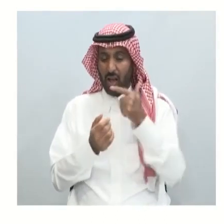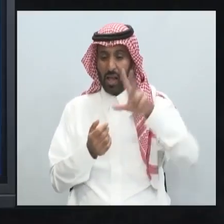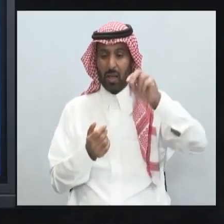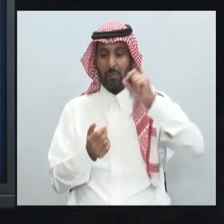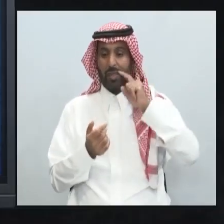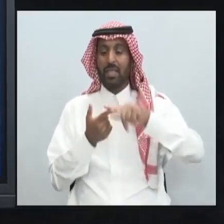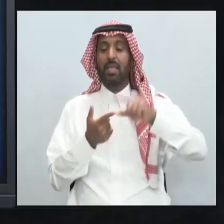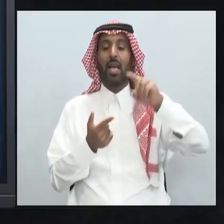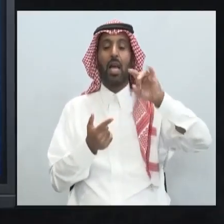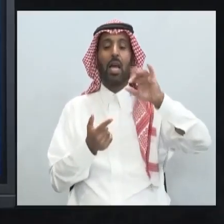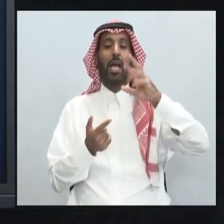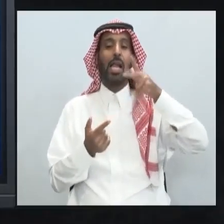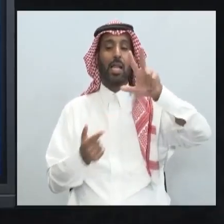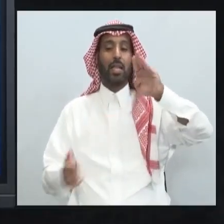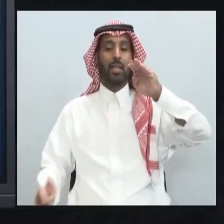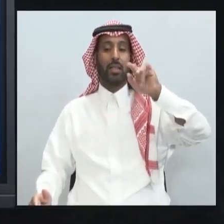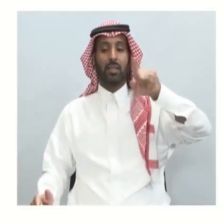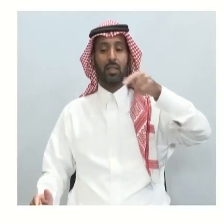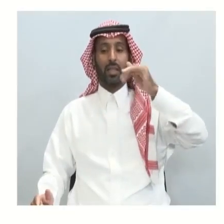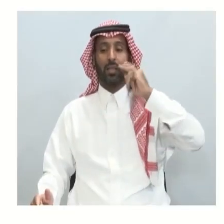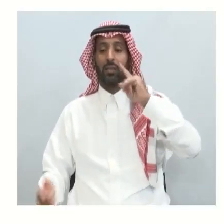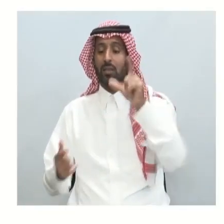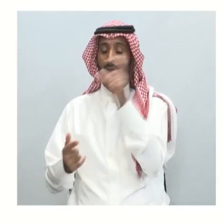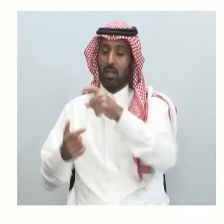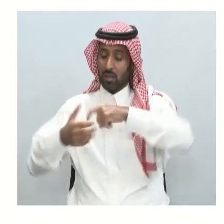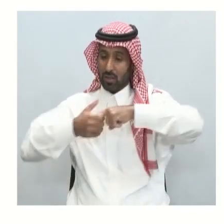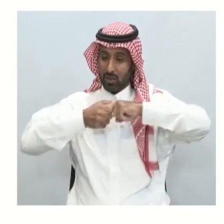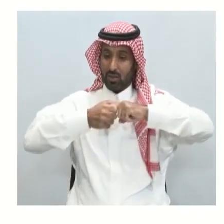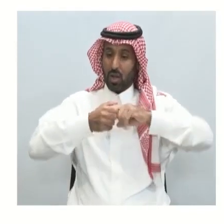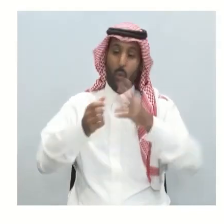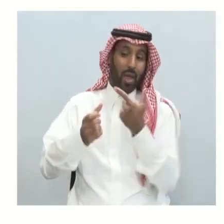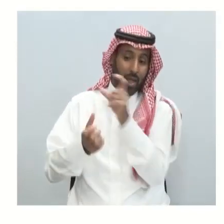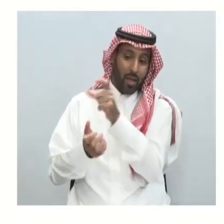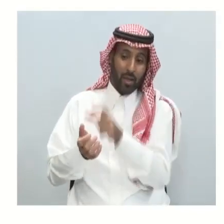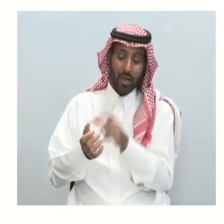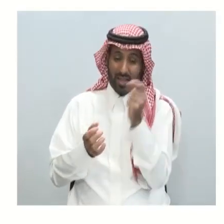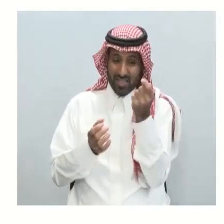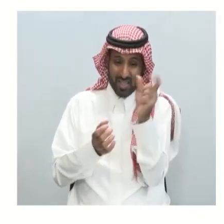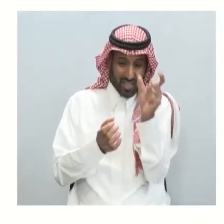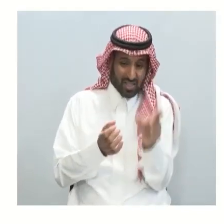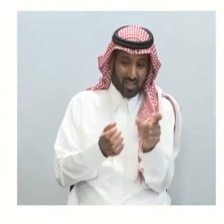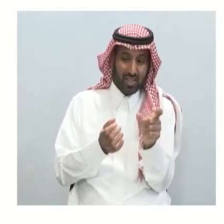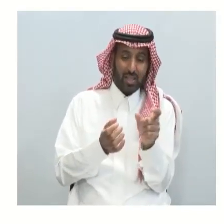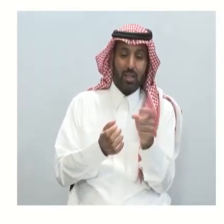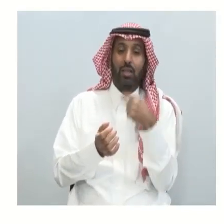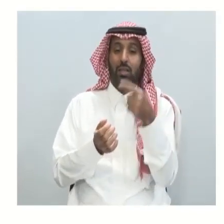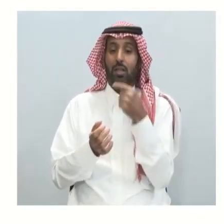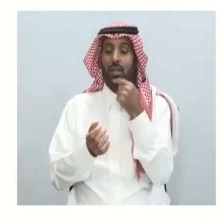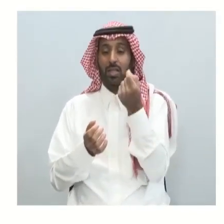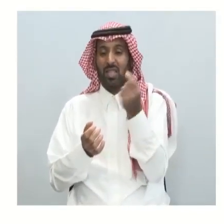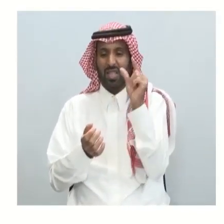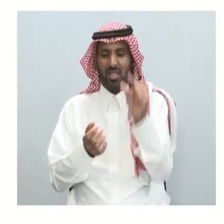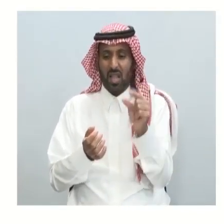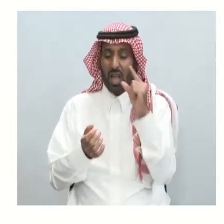الجزيئيه قلنا يعتمد نوع الرابطه على مكان وطبيعه الروابط التساهميه في الجزيء ثم بعد ذلك تحدثنا عن الجزيئات